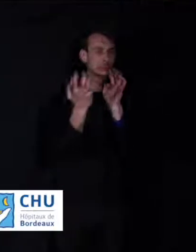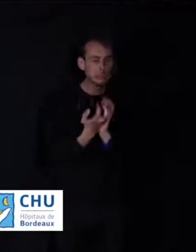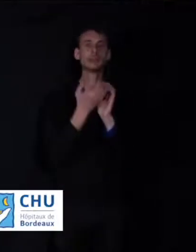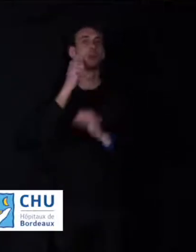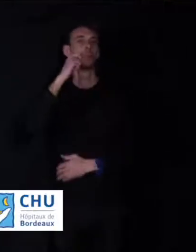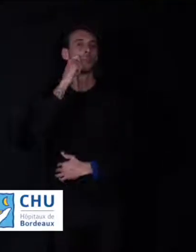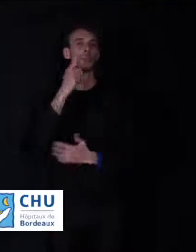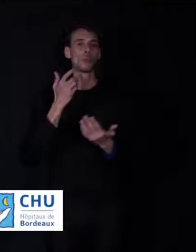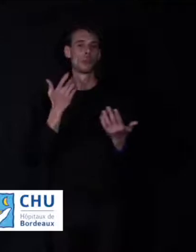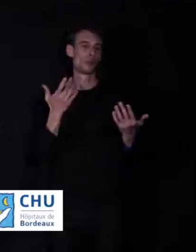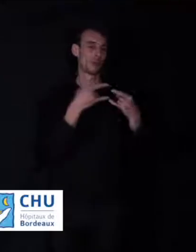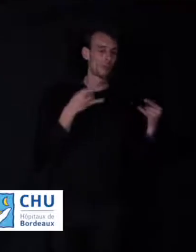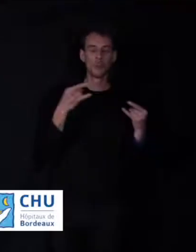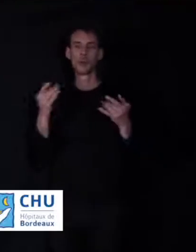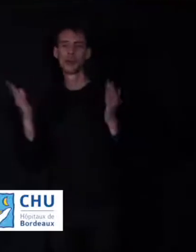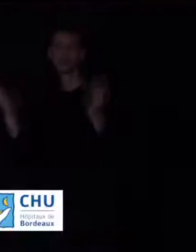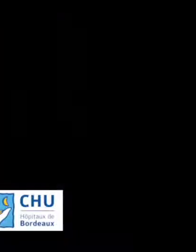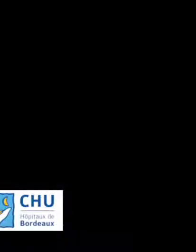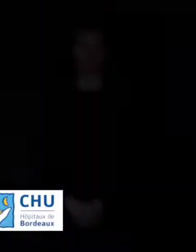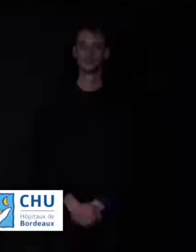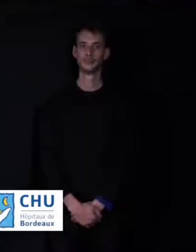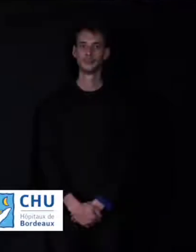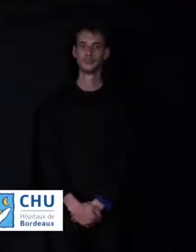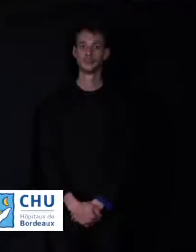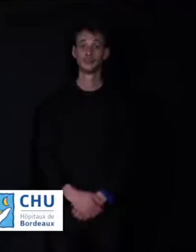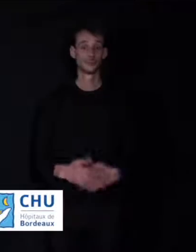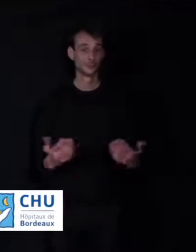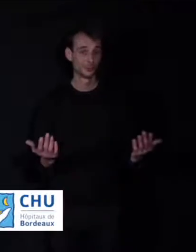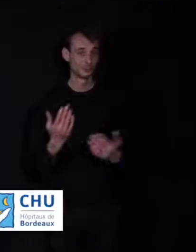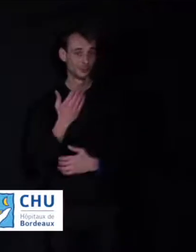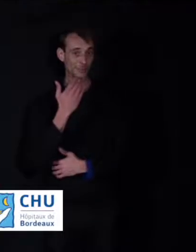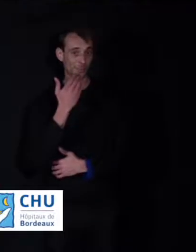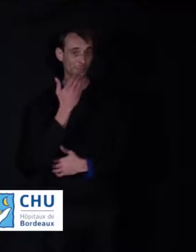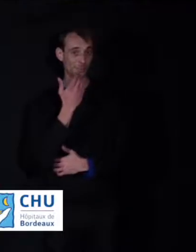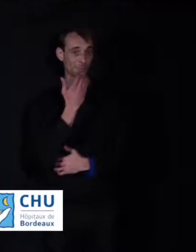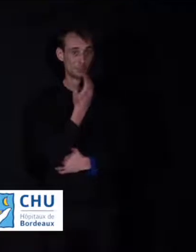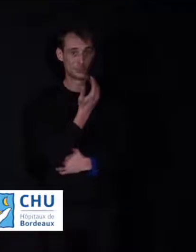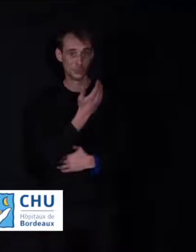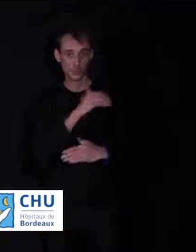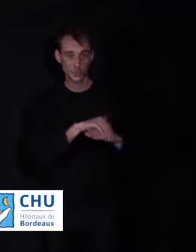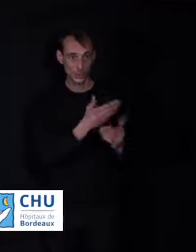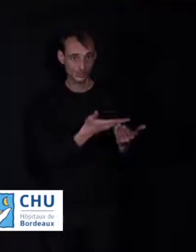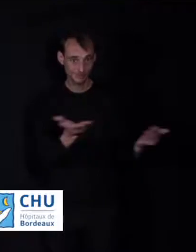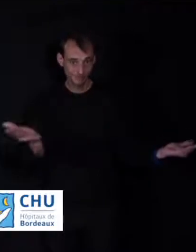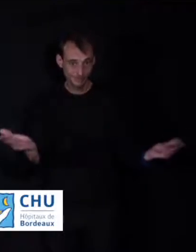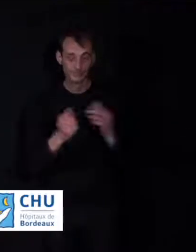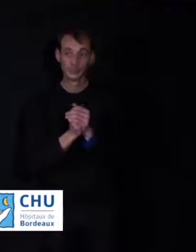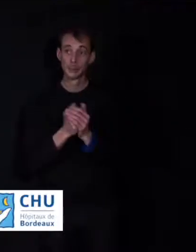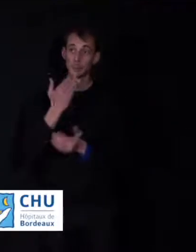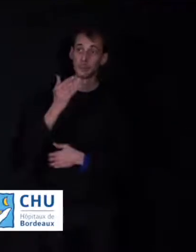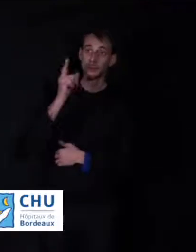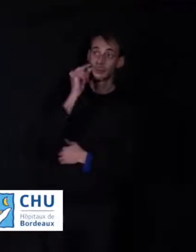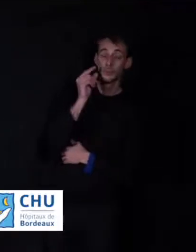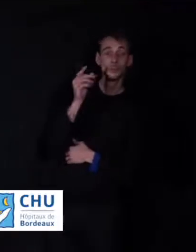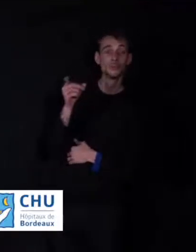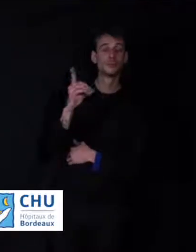et le CHU de Bordeaux. Merci à toutes et à tous. Bonne soirée. Bonsoir à tous. Merci Monsieur Bubien pour cette